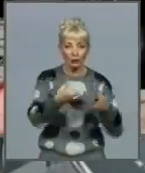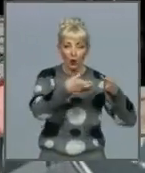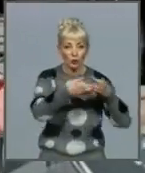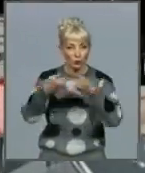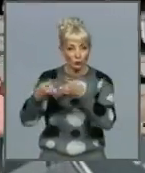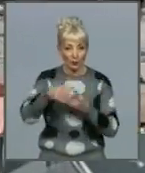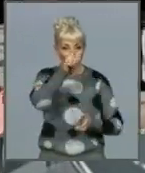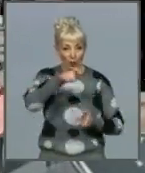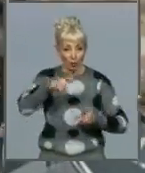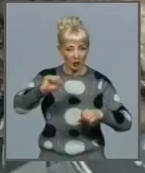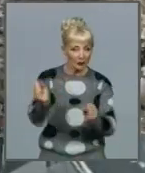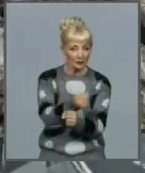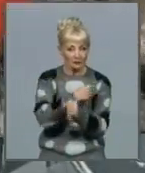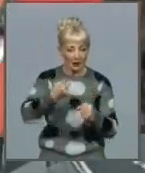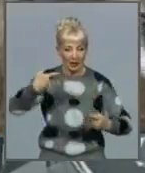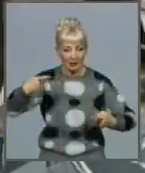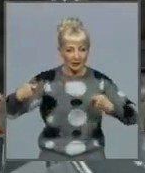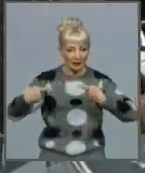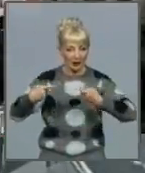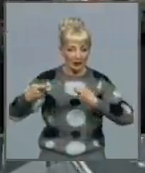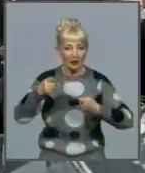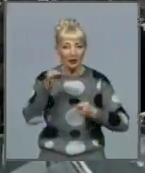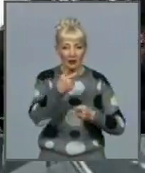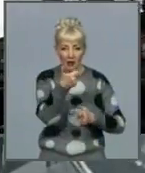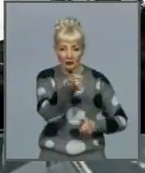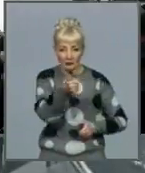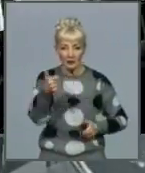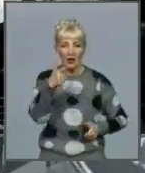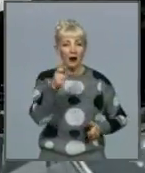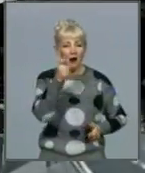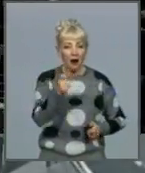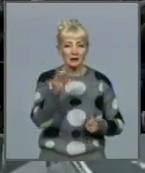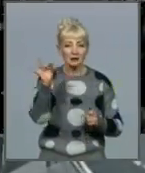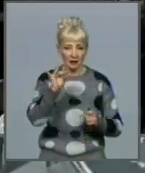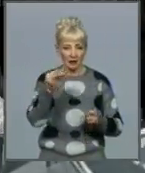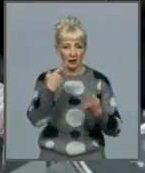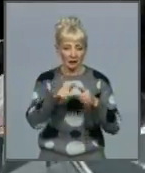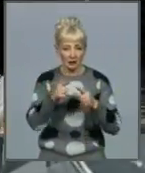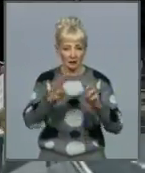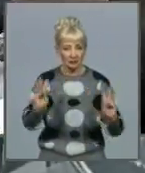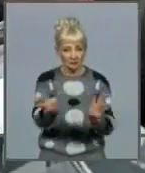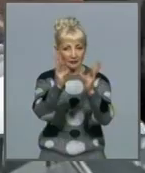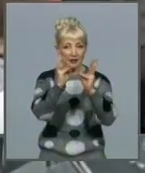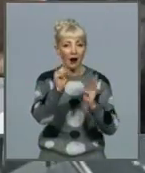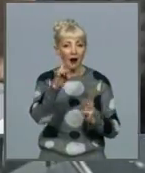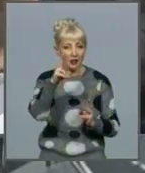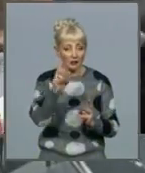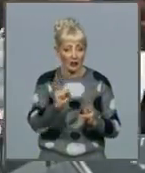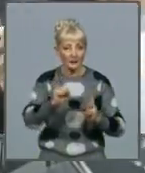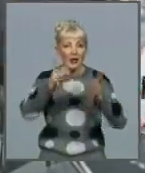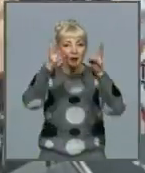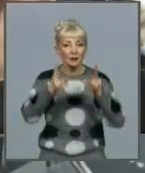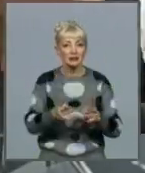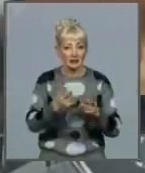зі стріляниною, сльозогінним газом та займанням рекламної арки. У конфлікті постраждало щонайменше з півдесятка осіб. У